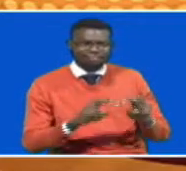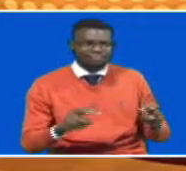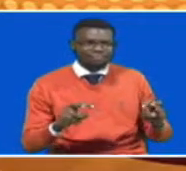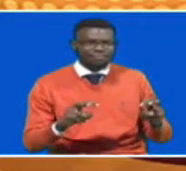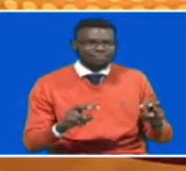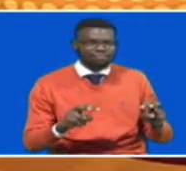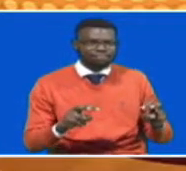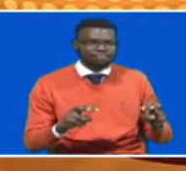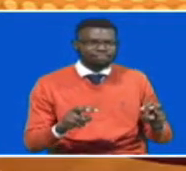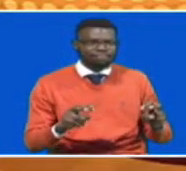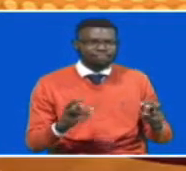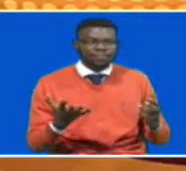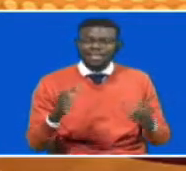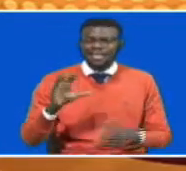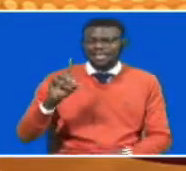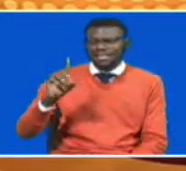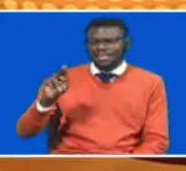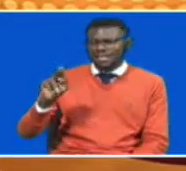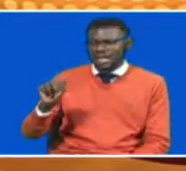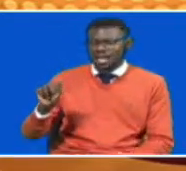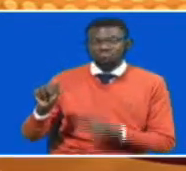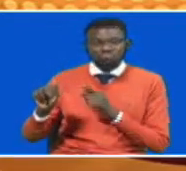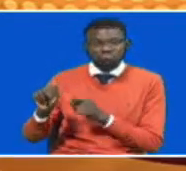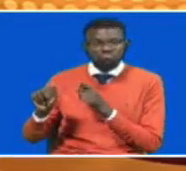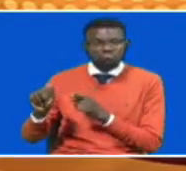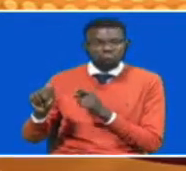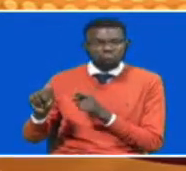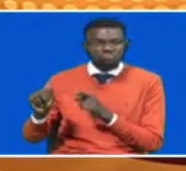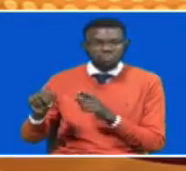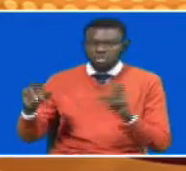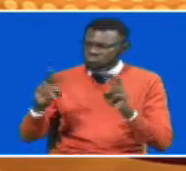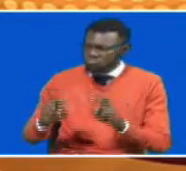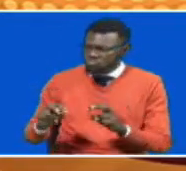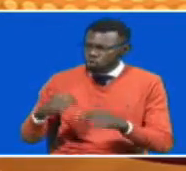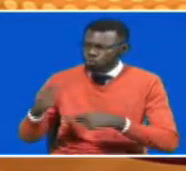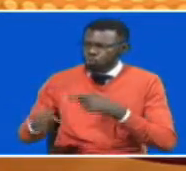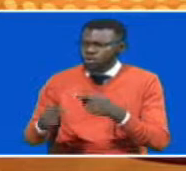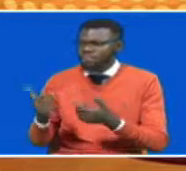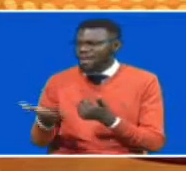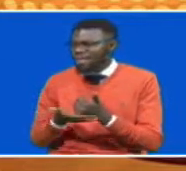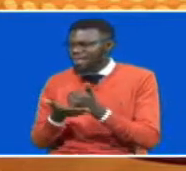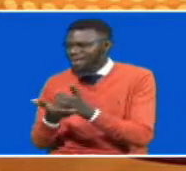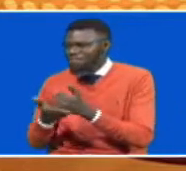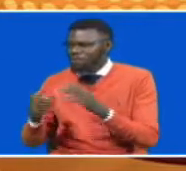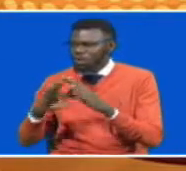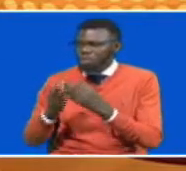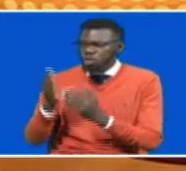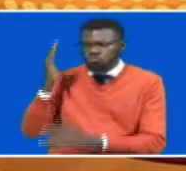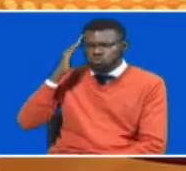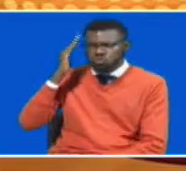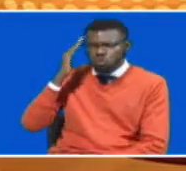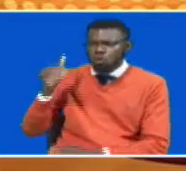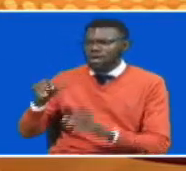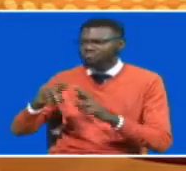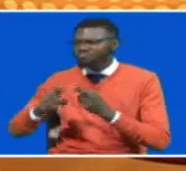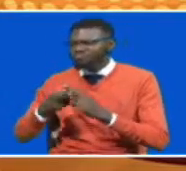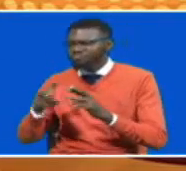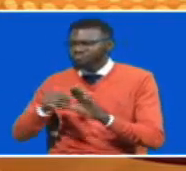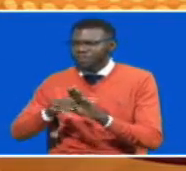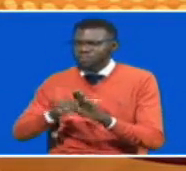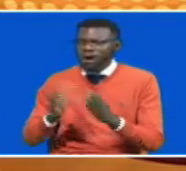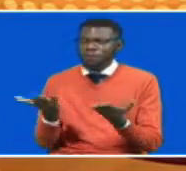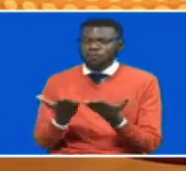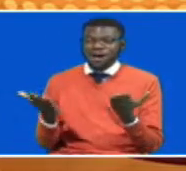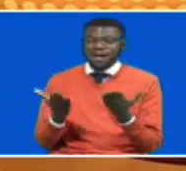wa msimbojeni, ama ukipenda DNA kwa lugha ya Kiingereza, kuzisaidia familia kuwatambua wapendwa wao, shughuli ambayo